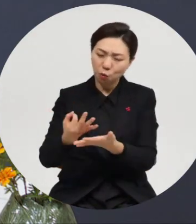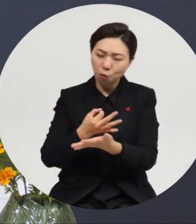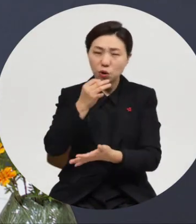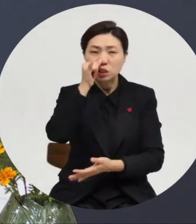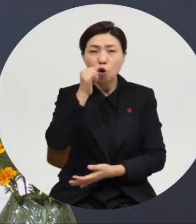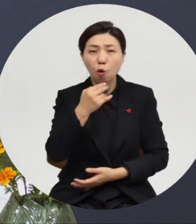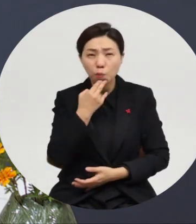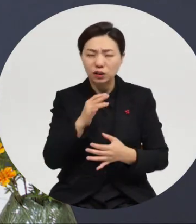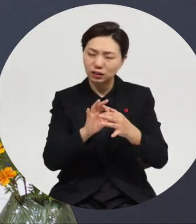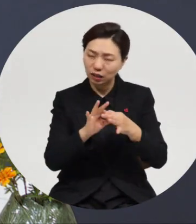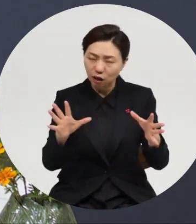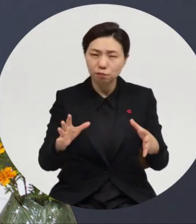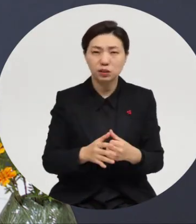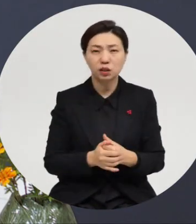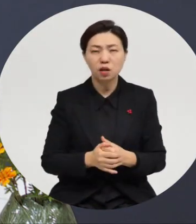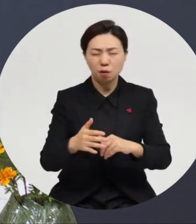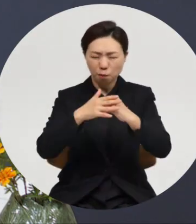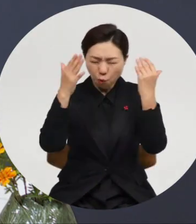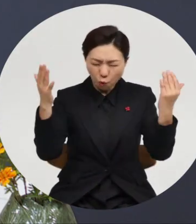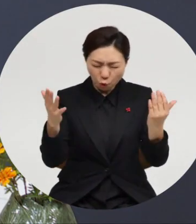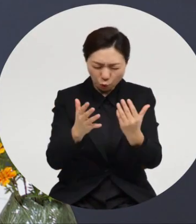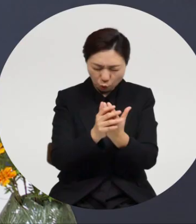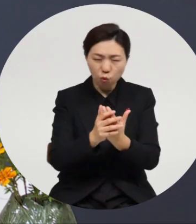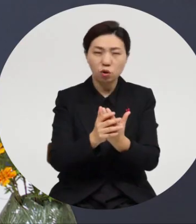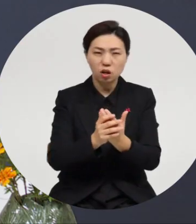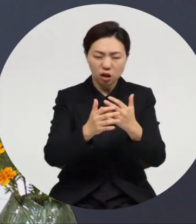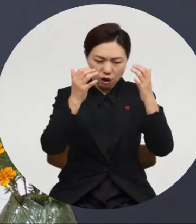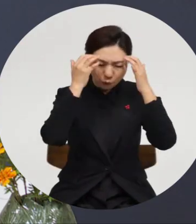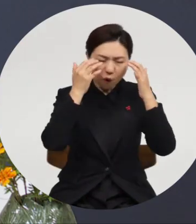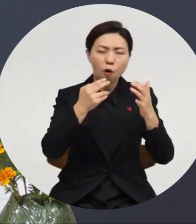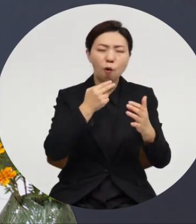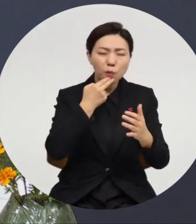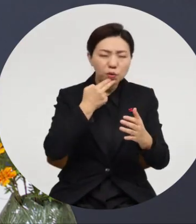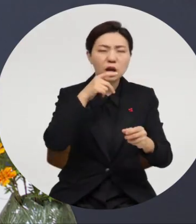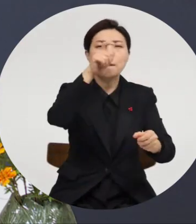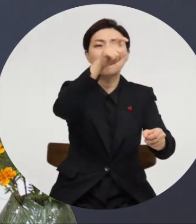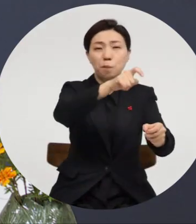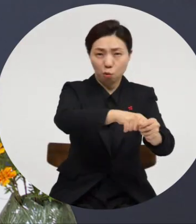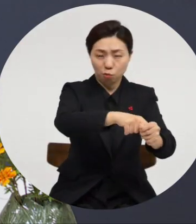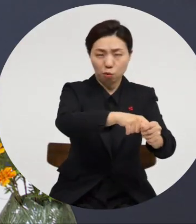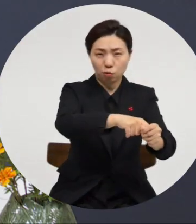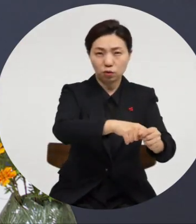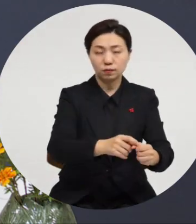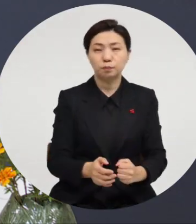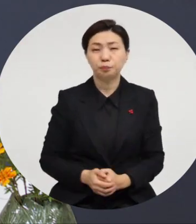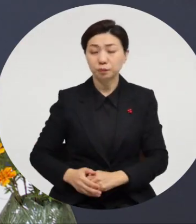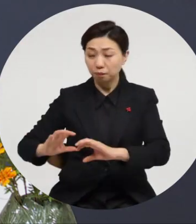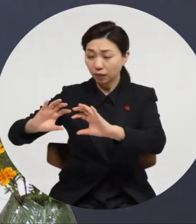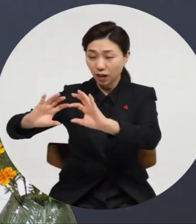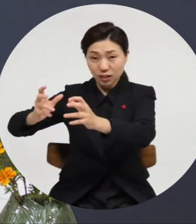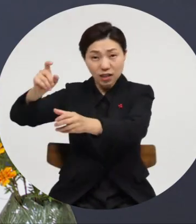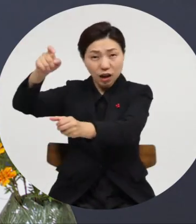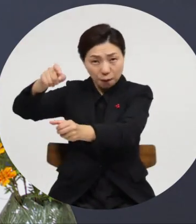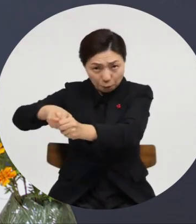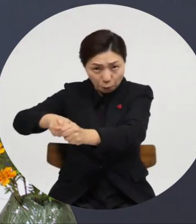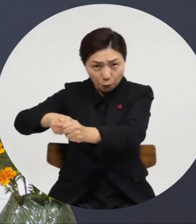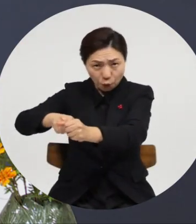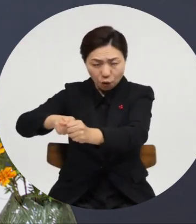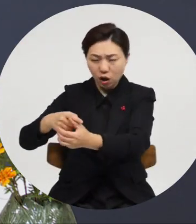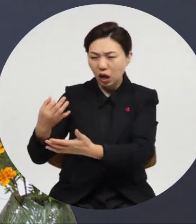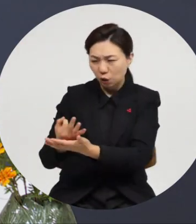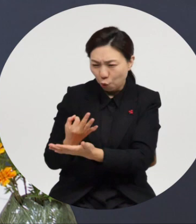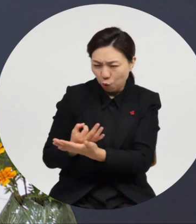아니다. 그러니까 세상에서의 목표와 개념이 좀 다르다. 그러니까 여러분들이